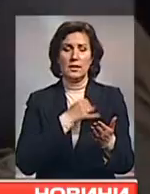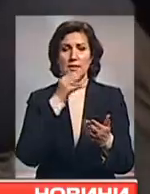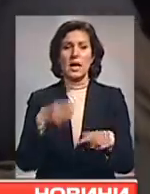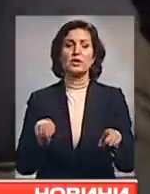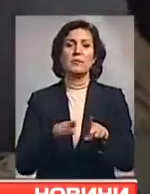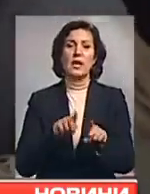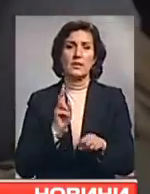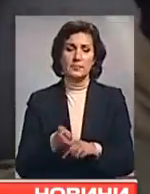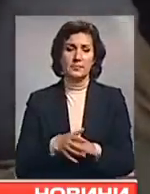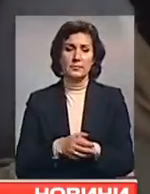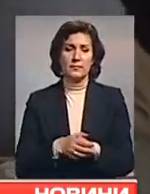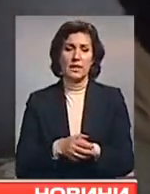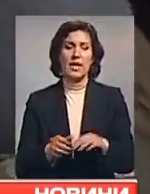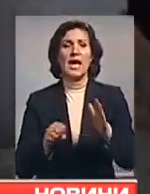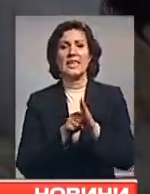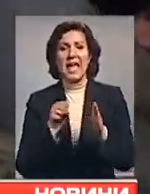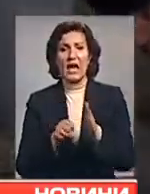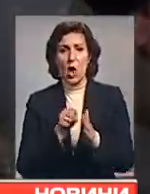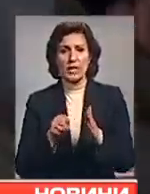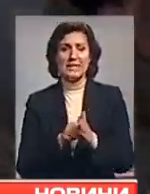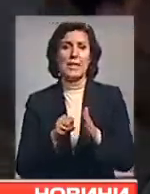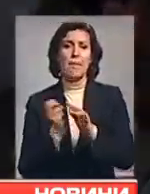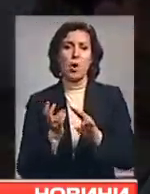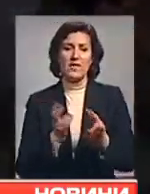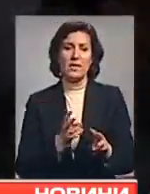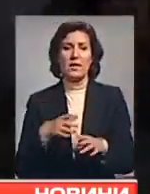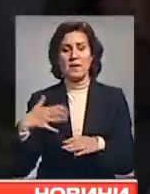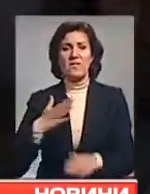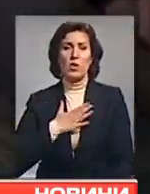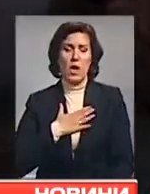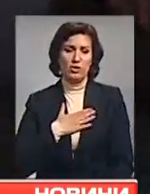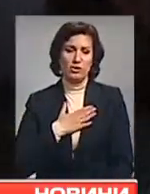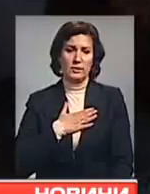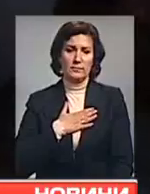скажімо так, терористи-бойовики. По правою руку наші